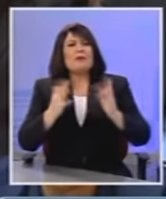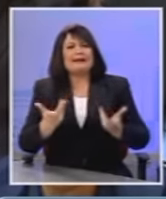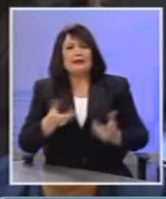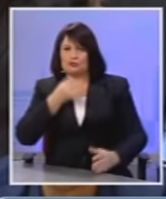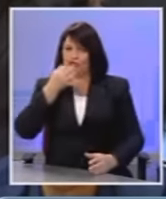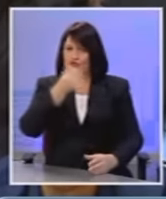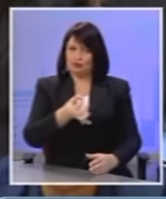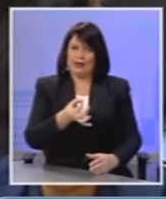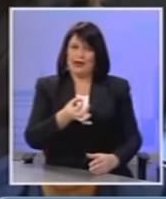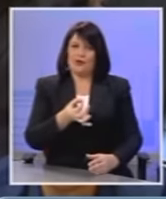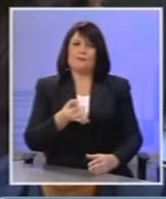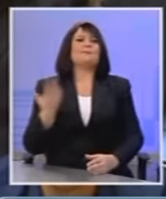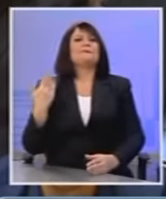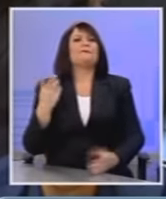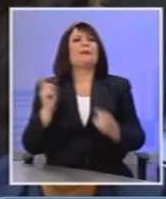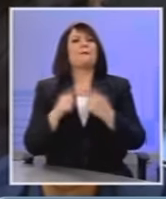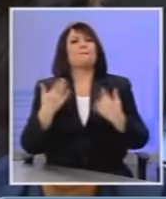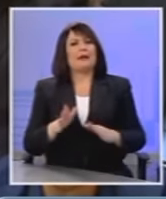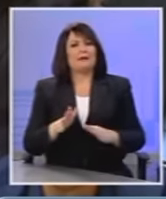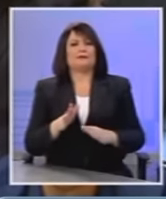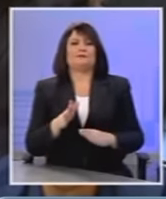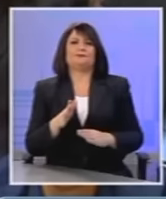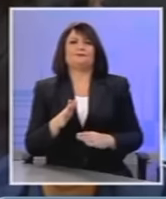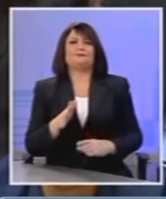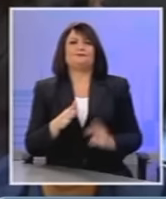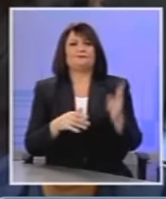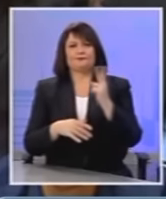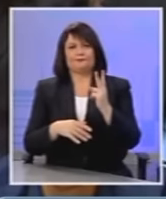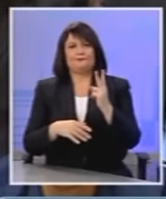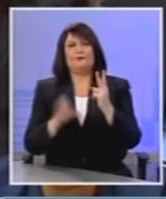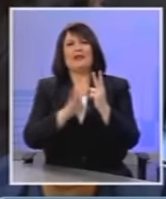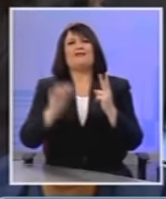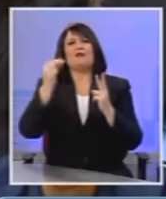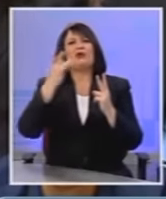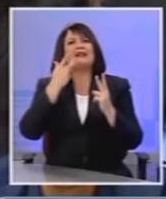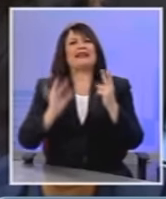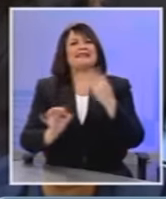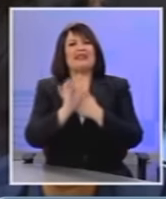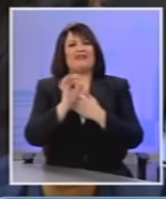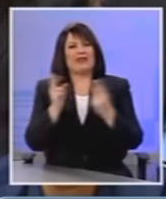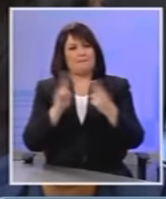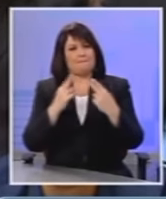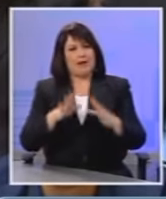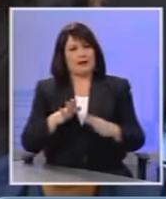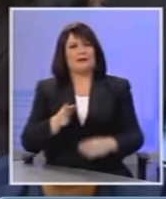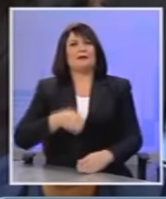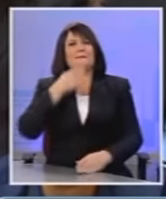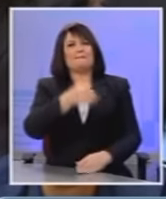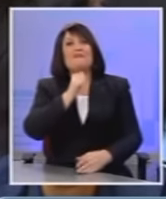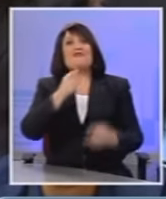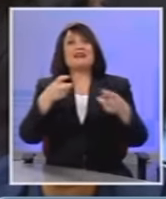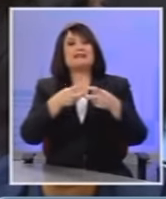πληροφορώ, είχα προηγουμένως συνάντηση με τους δύο από τους ευρωβουλευτές της Χρυσής Αυγής, όταν πήγαν στις